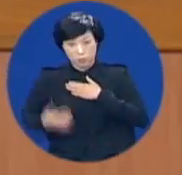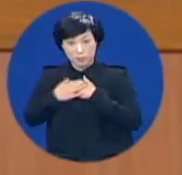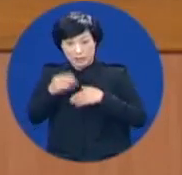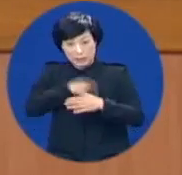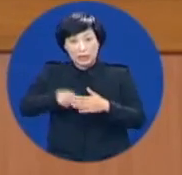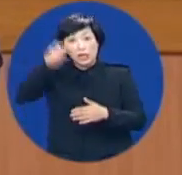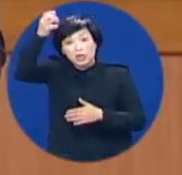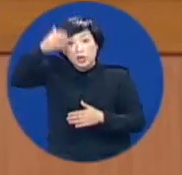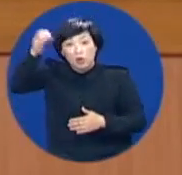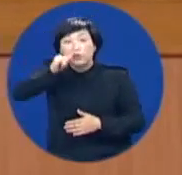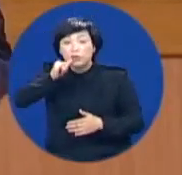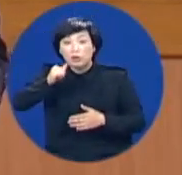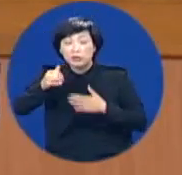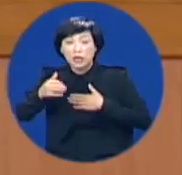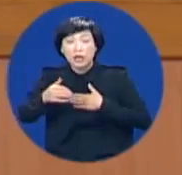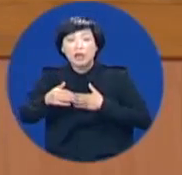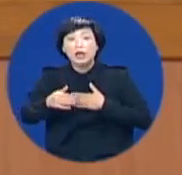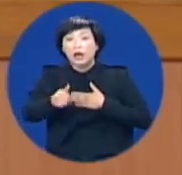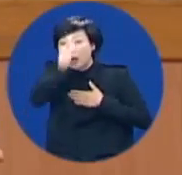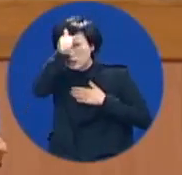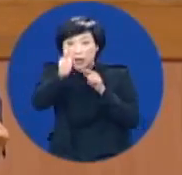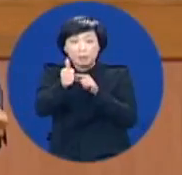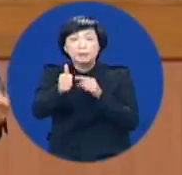타지도 않고 죽지도 않고